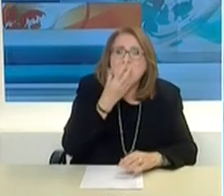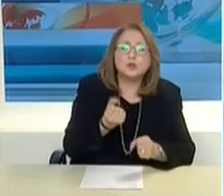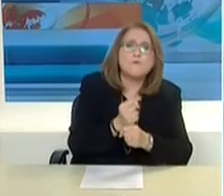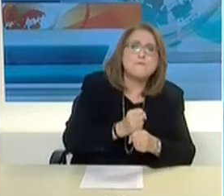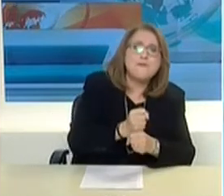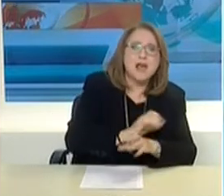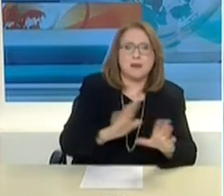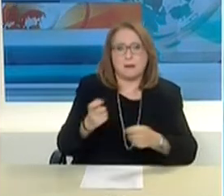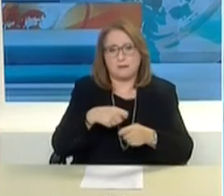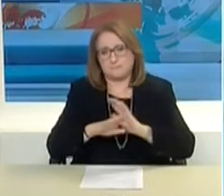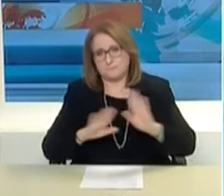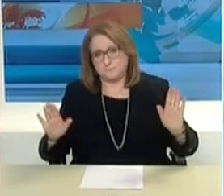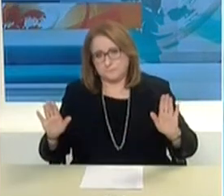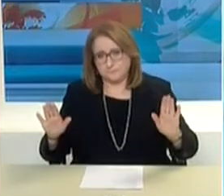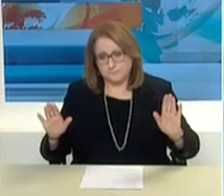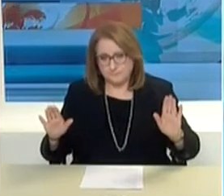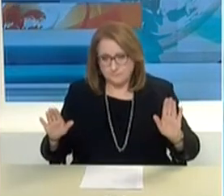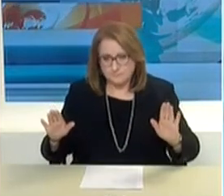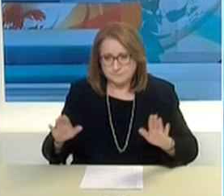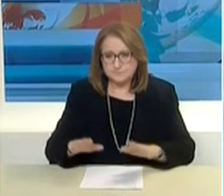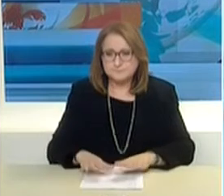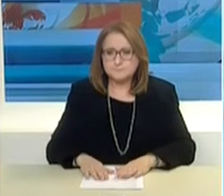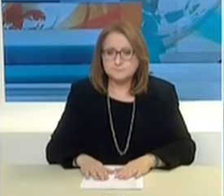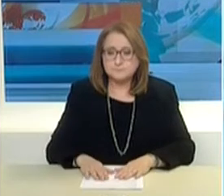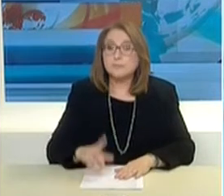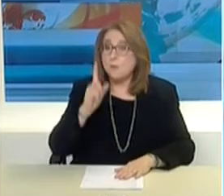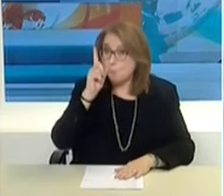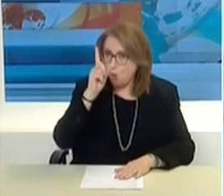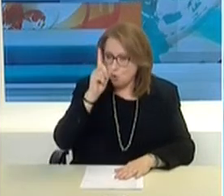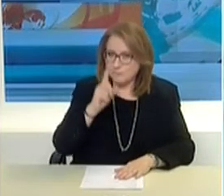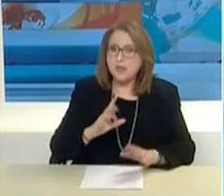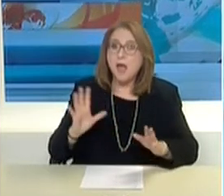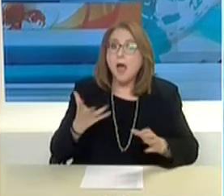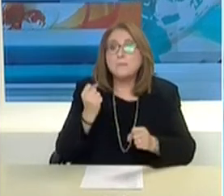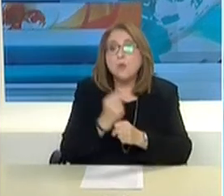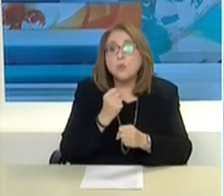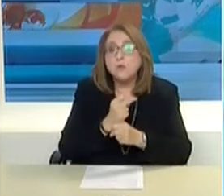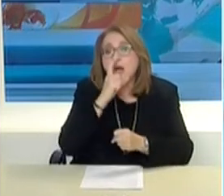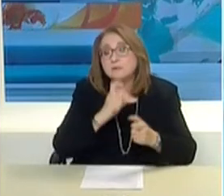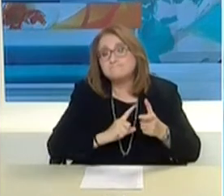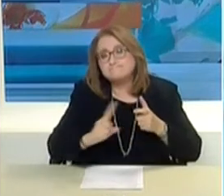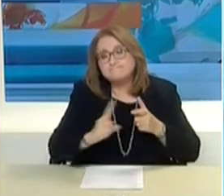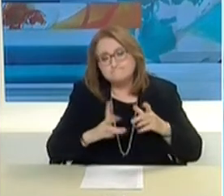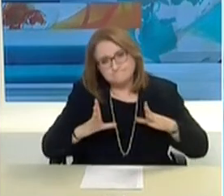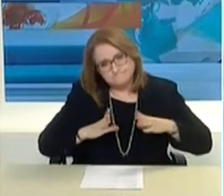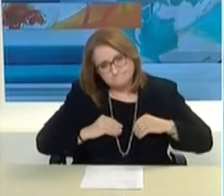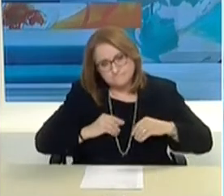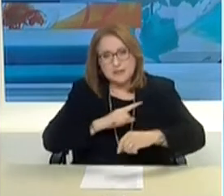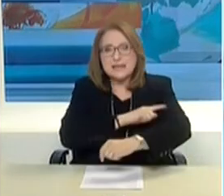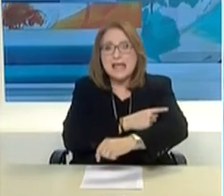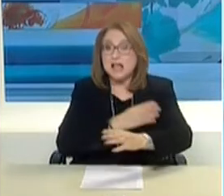αναγκών. Εξαίρεση αποδεκτή υπάρχει για μετάβαση στην εργασία, επίσκεψη στο